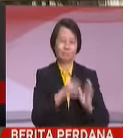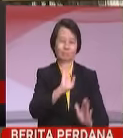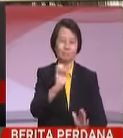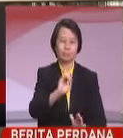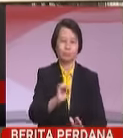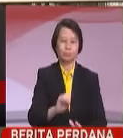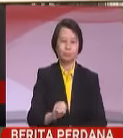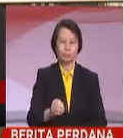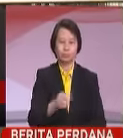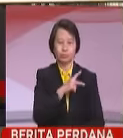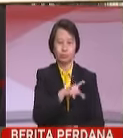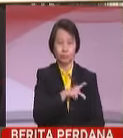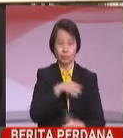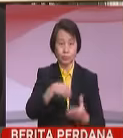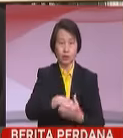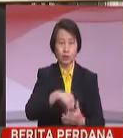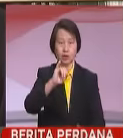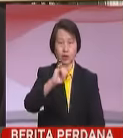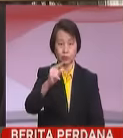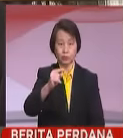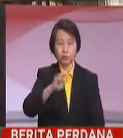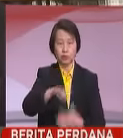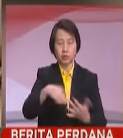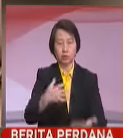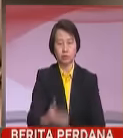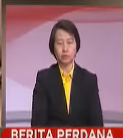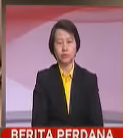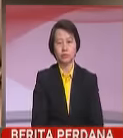jarang share benda-benda personal dekat IG, selalunya semua pasal kerja.